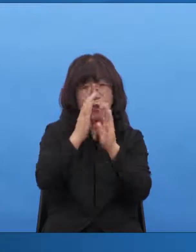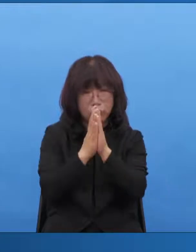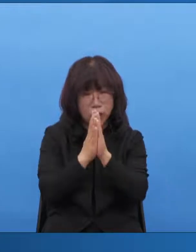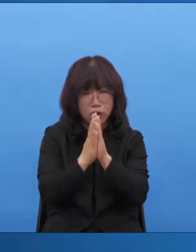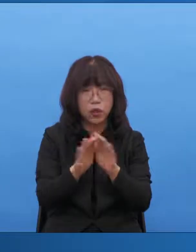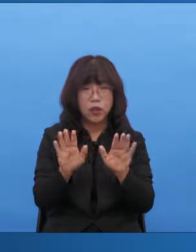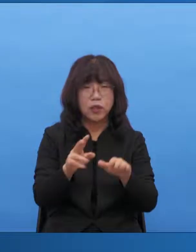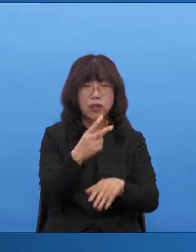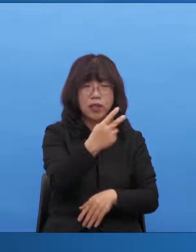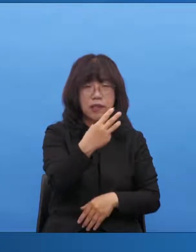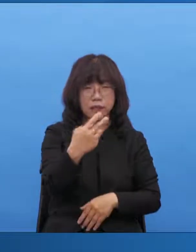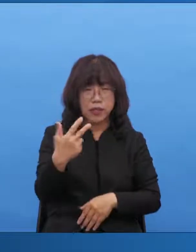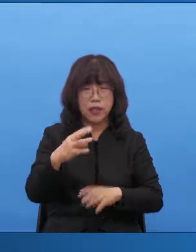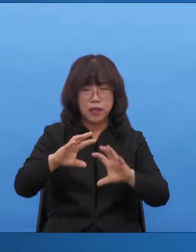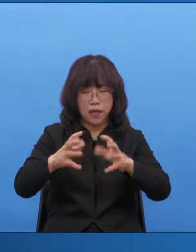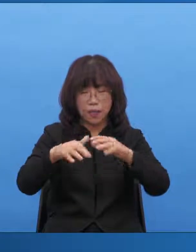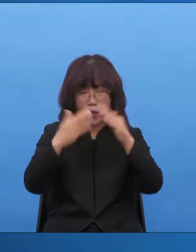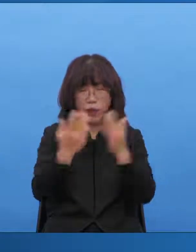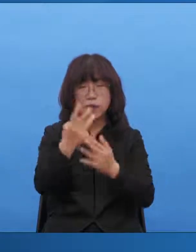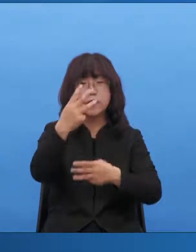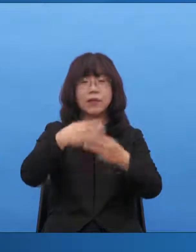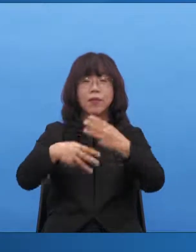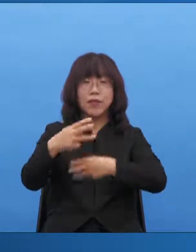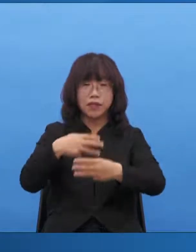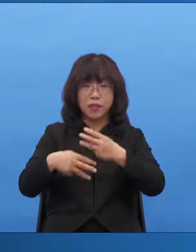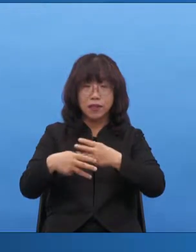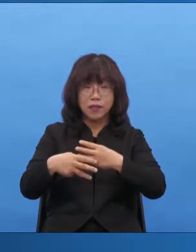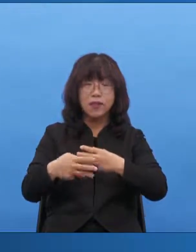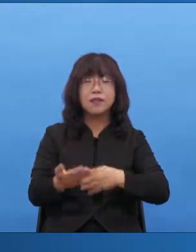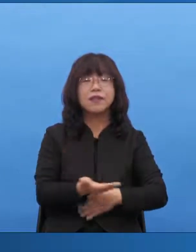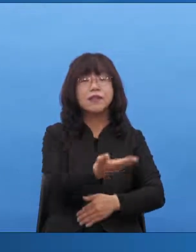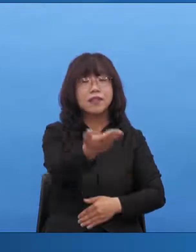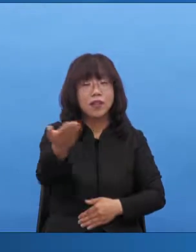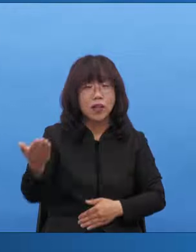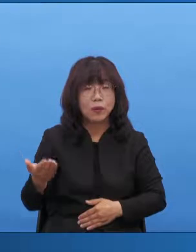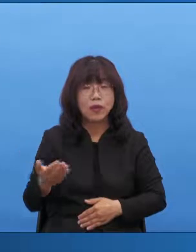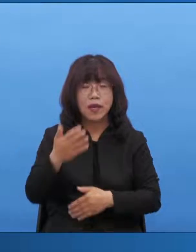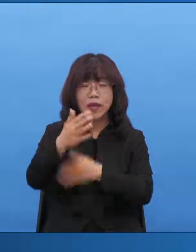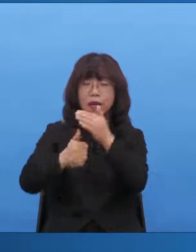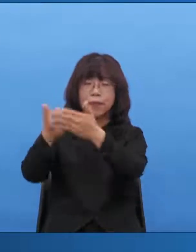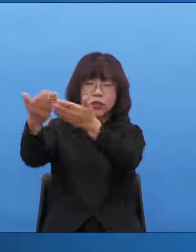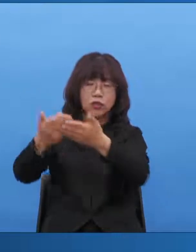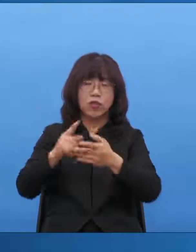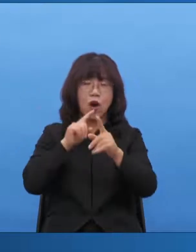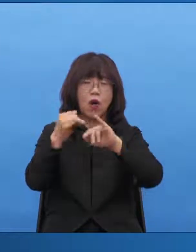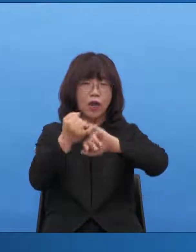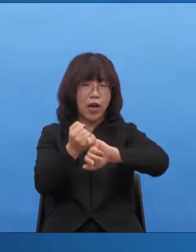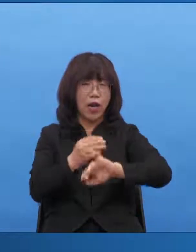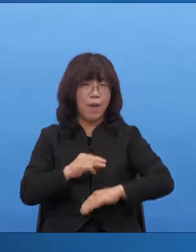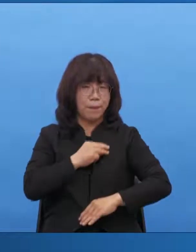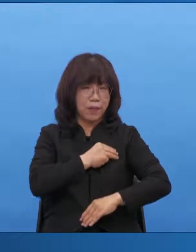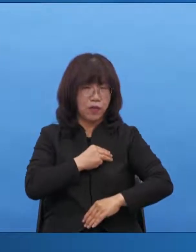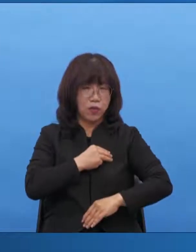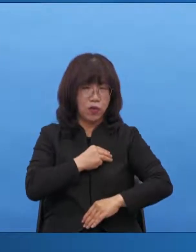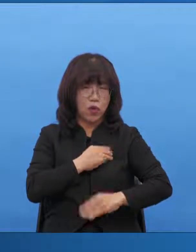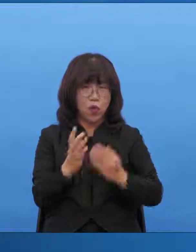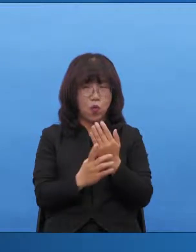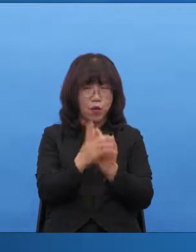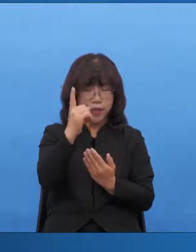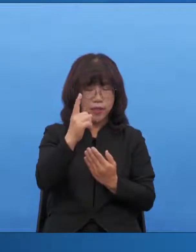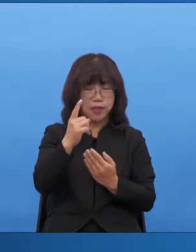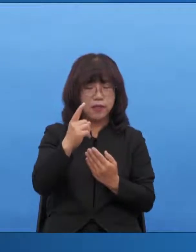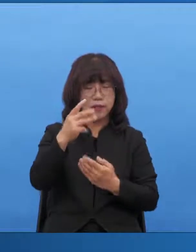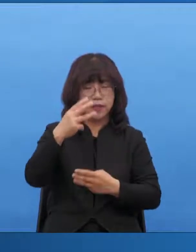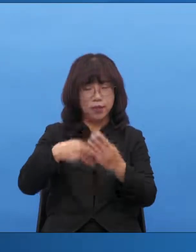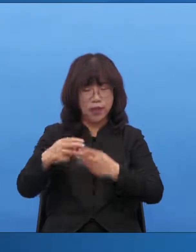des remnants, une journée où tous les remnants des 237 nations forment l'unité avec l'alliance et la mission que Dieu nous a